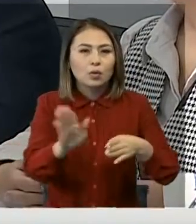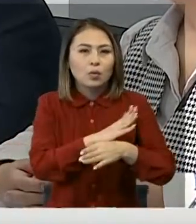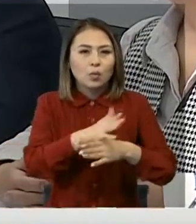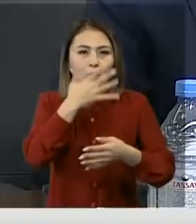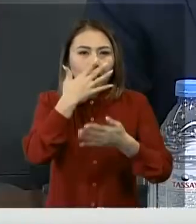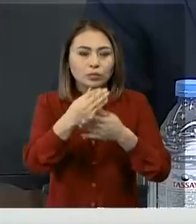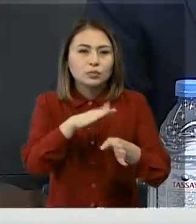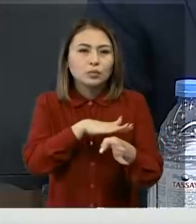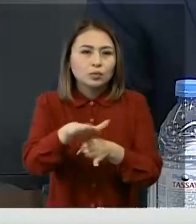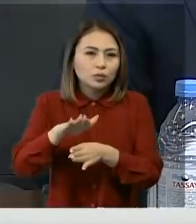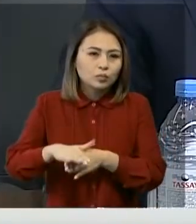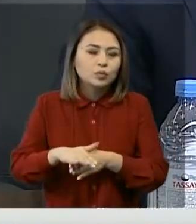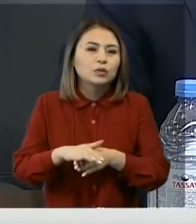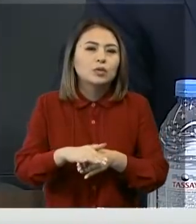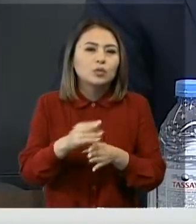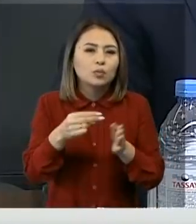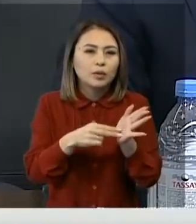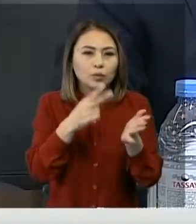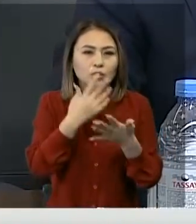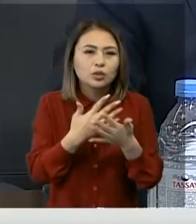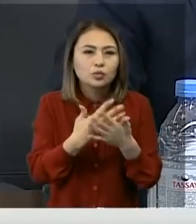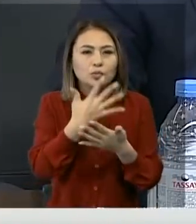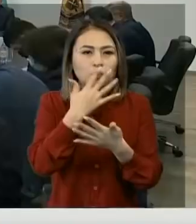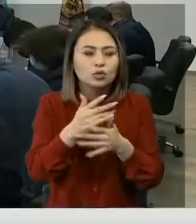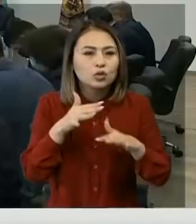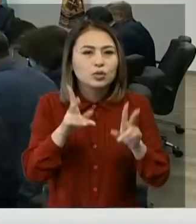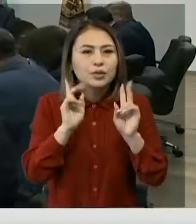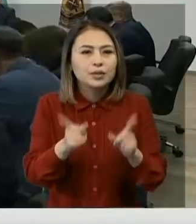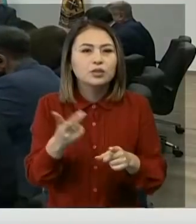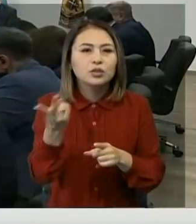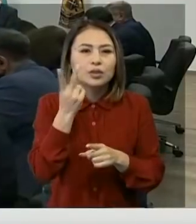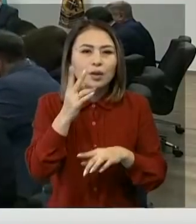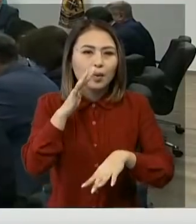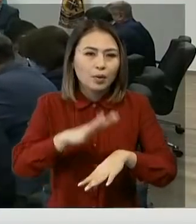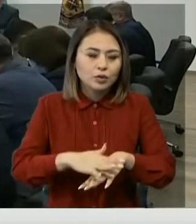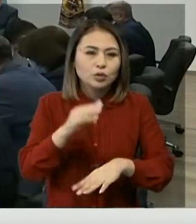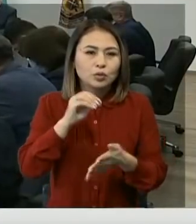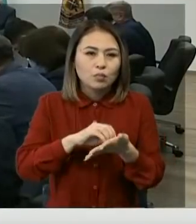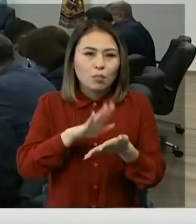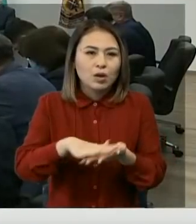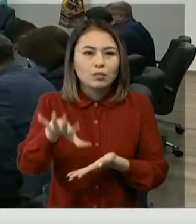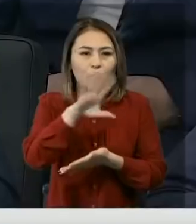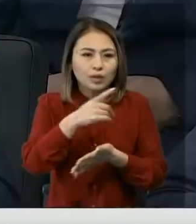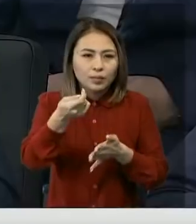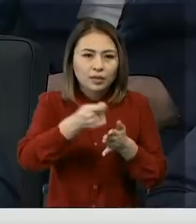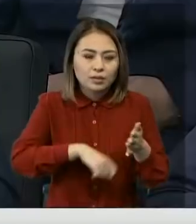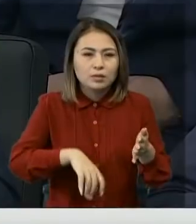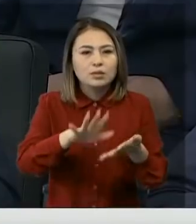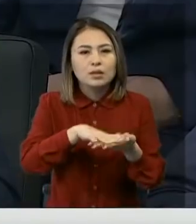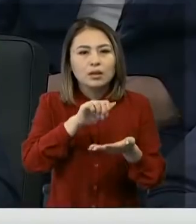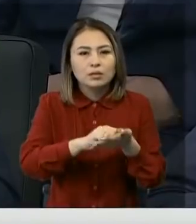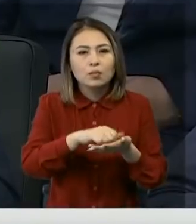сот орындаушылар шешімде бұғатталған соманы көрсетеді. Іс жүзінде екінші деңгейлі банктер шоттың барлығын бұғаттап